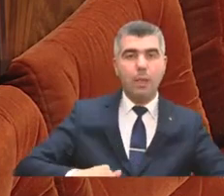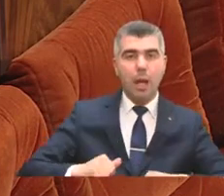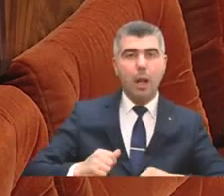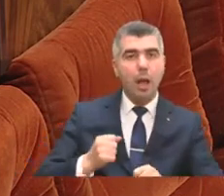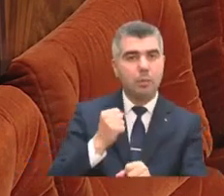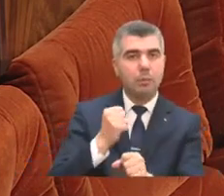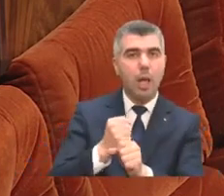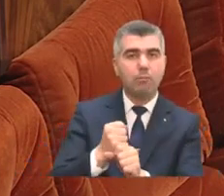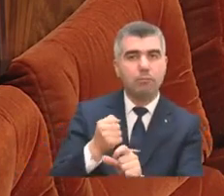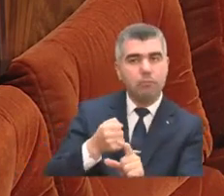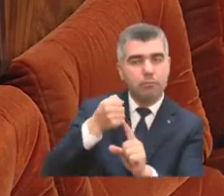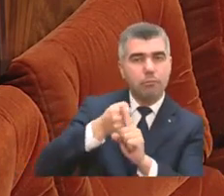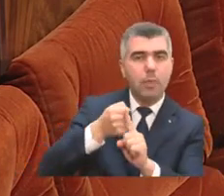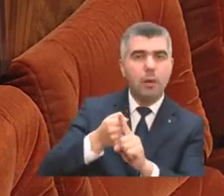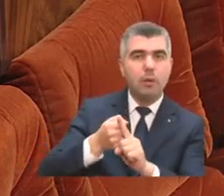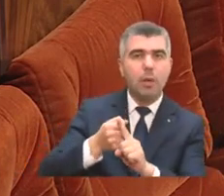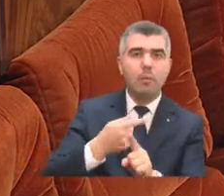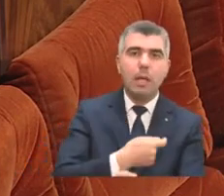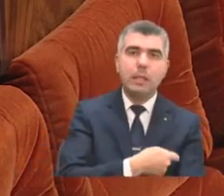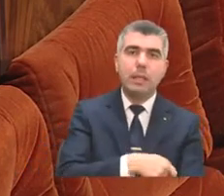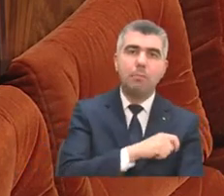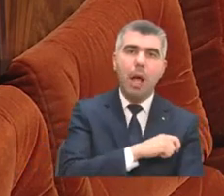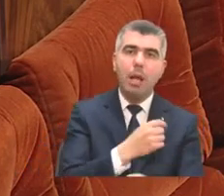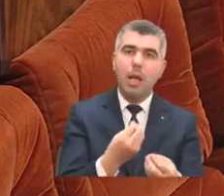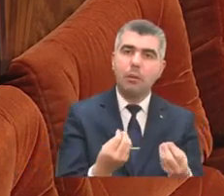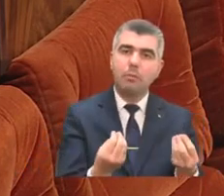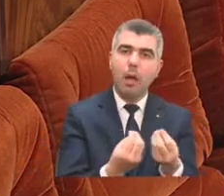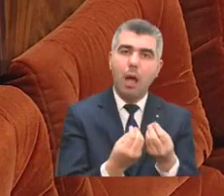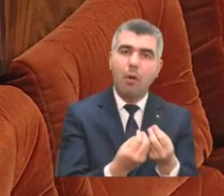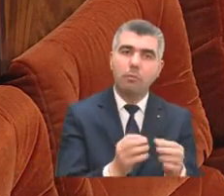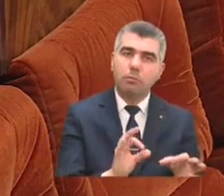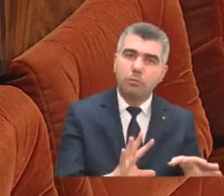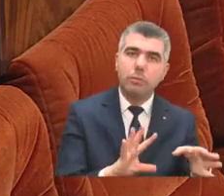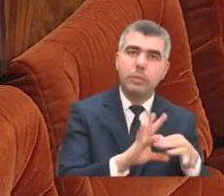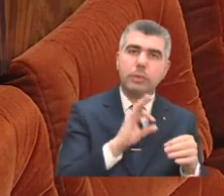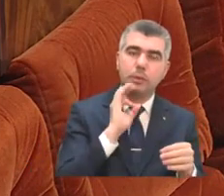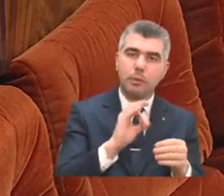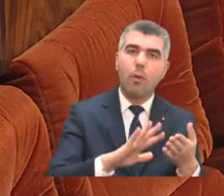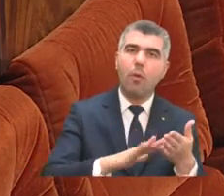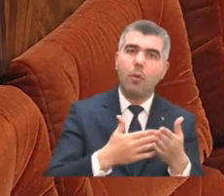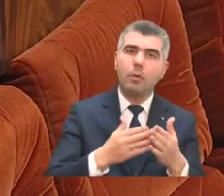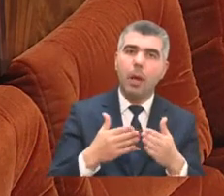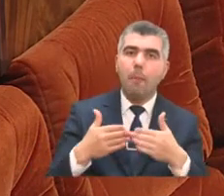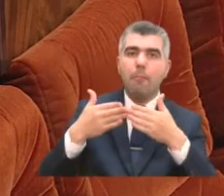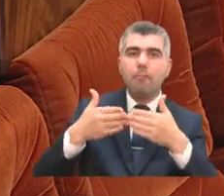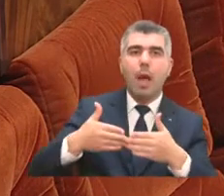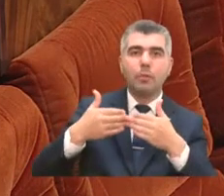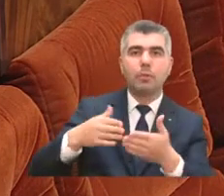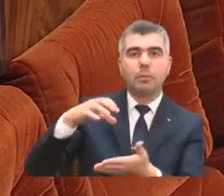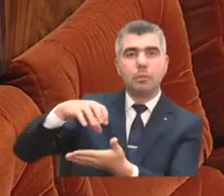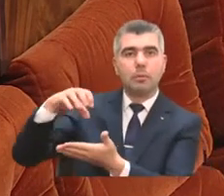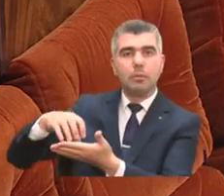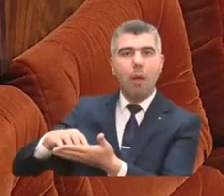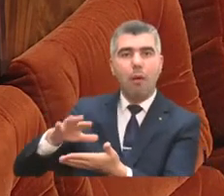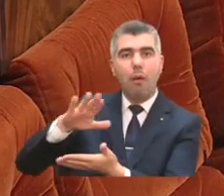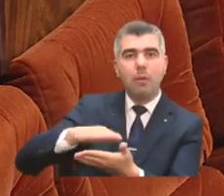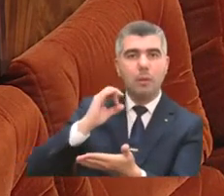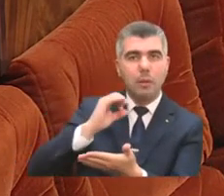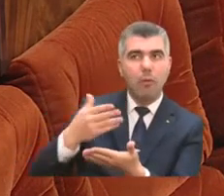مع نظيرتها إسبانيا على وضع منهجية للترخيص لشركة النقل البحري المغربية والأوروبية خلال عملية